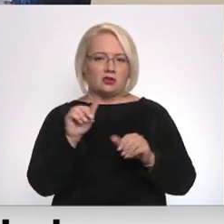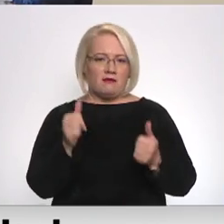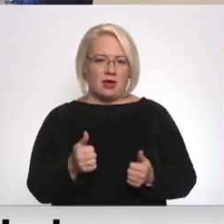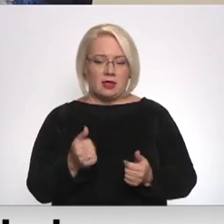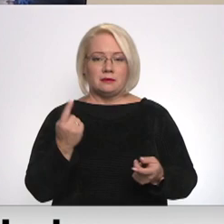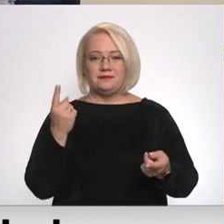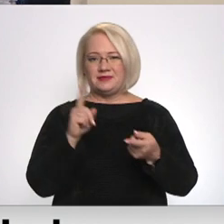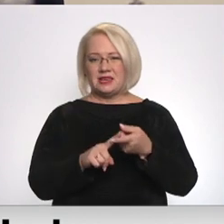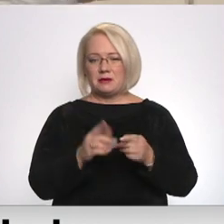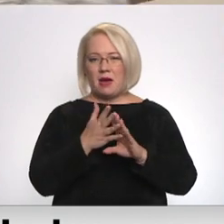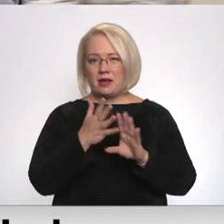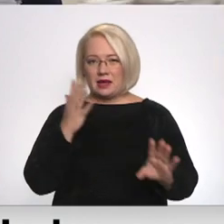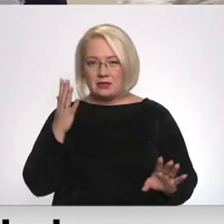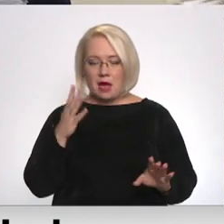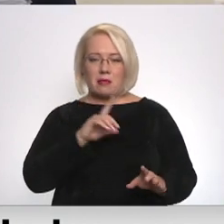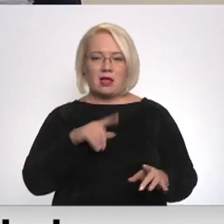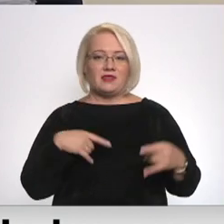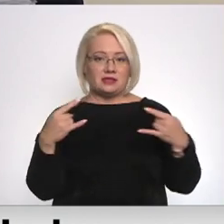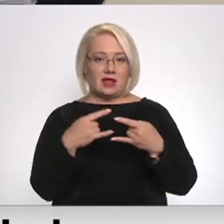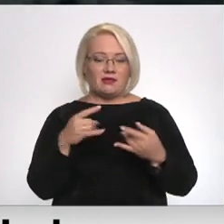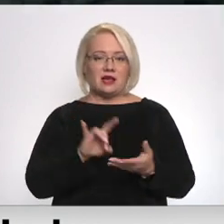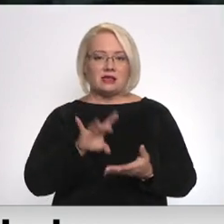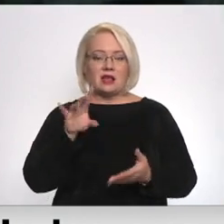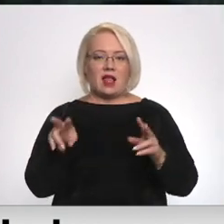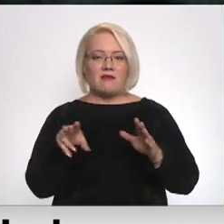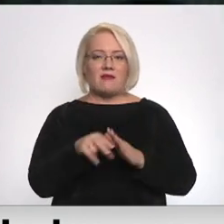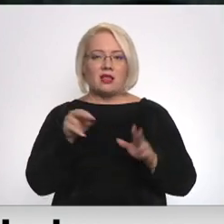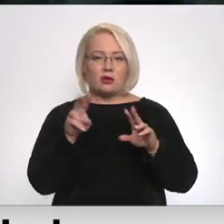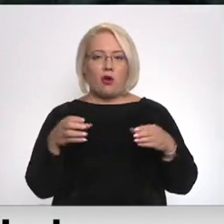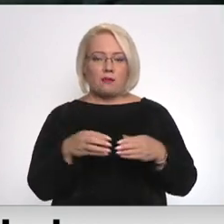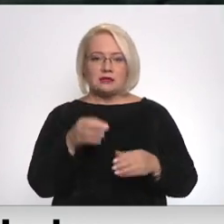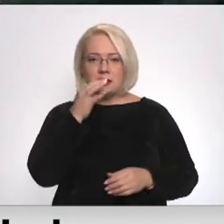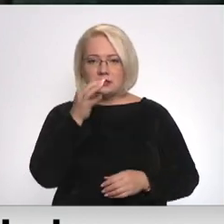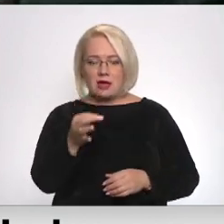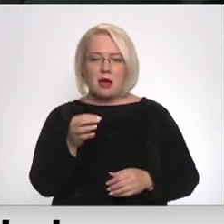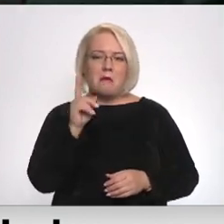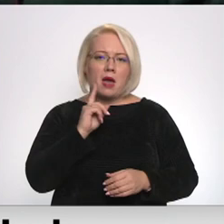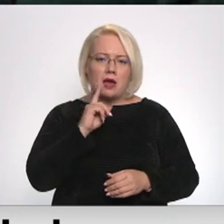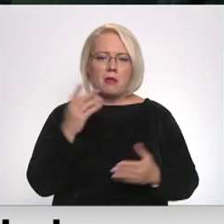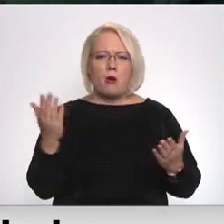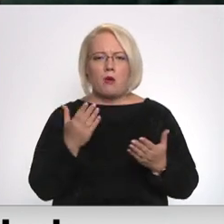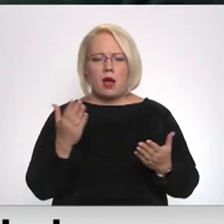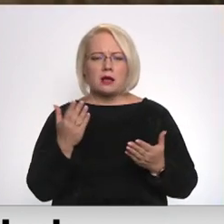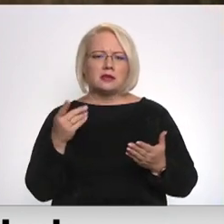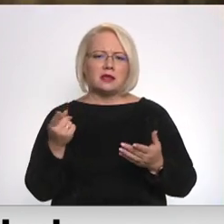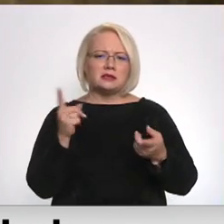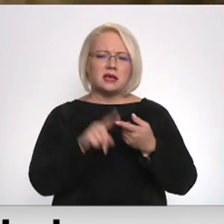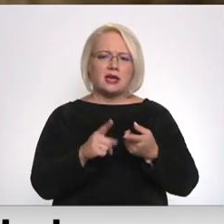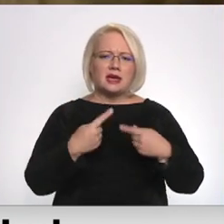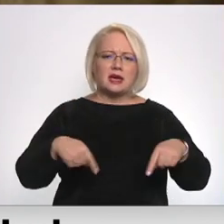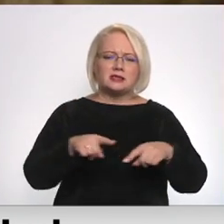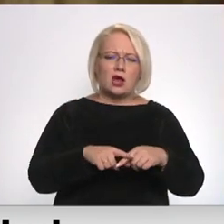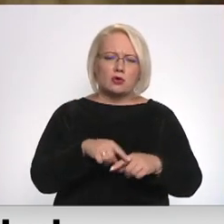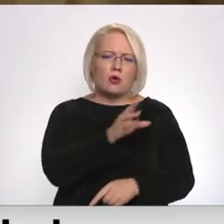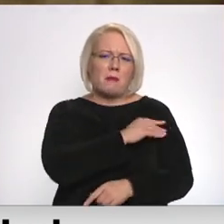rindām pie vēlēšanu iecirkņiem Latvijas televīzijai centrālajā vēlēšana komisijā skaidro, ka pagaidām neesot indikācija, ka tas saistīts ar iecirkņu